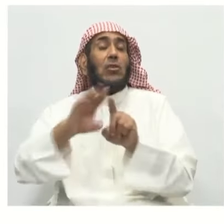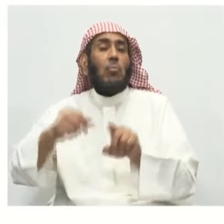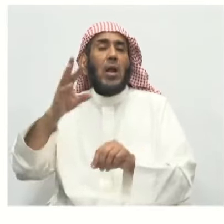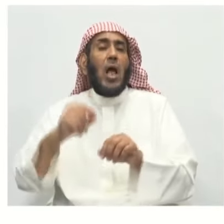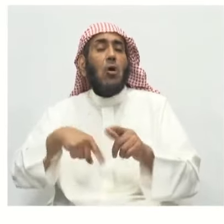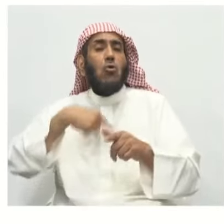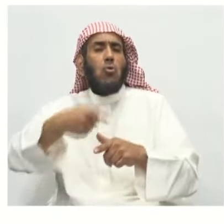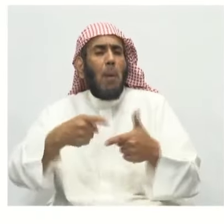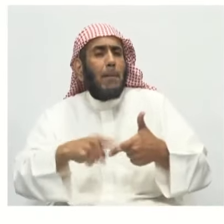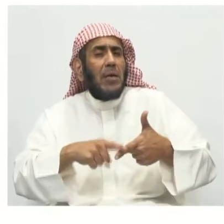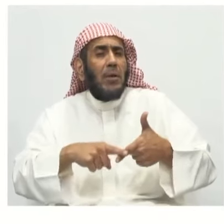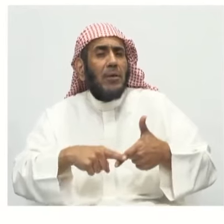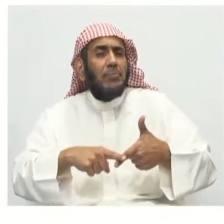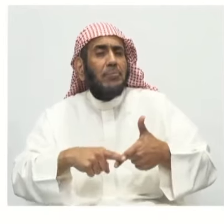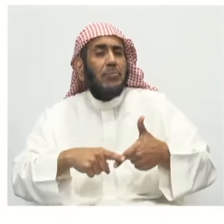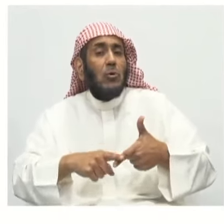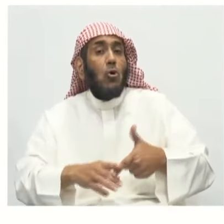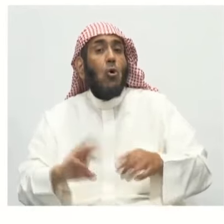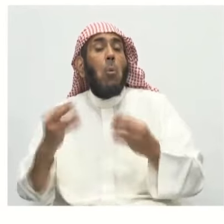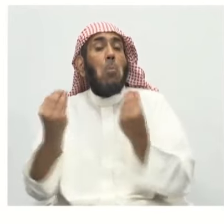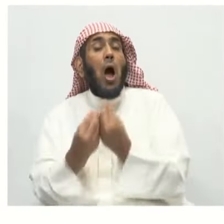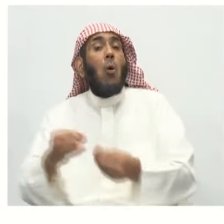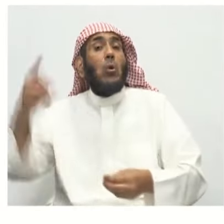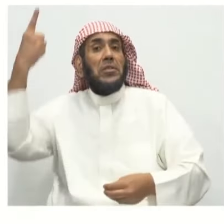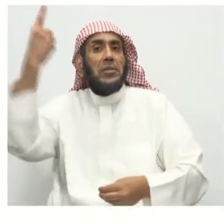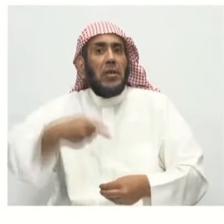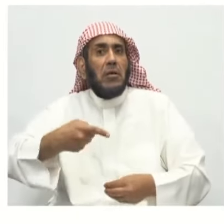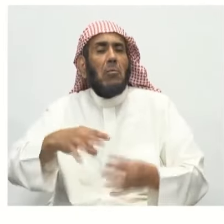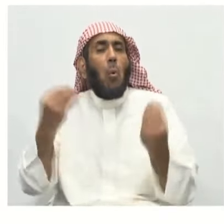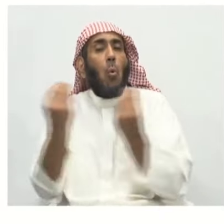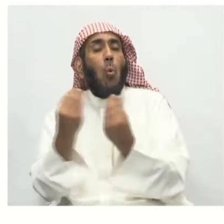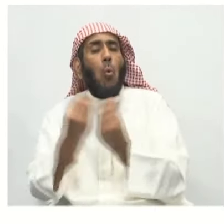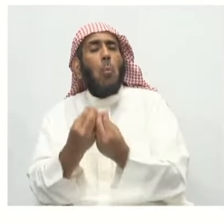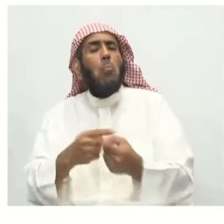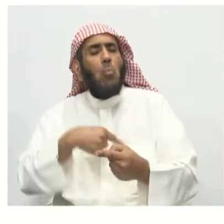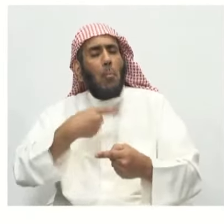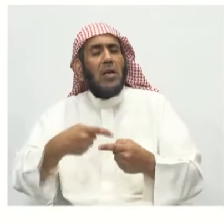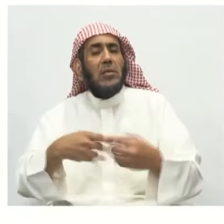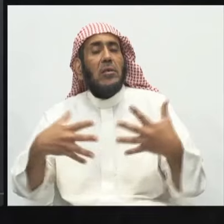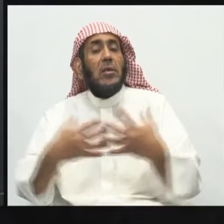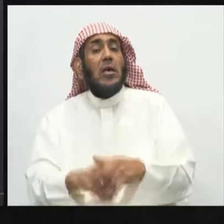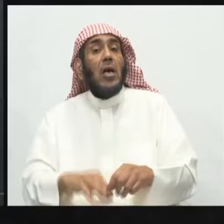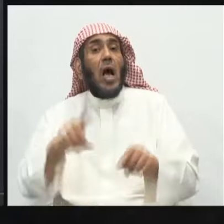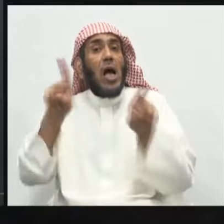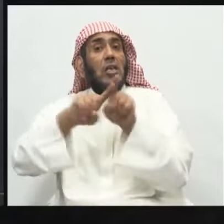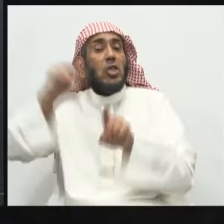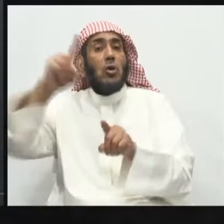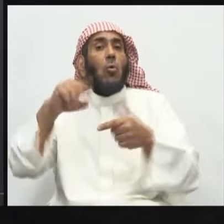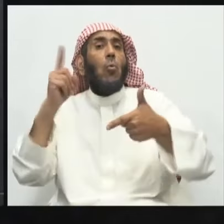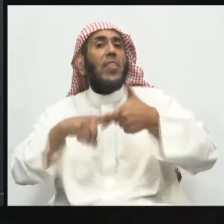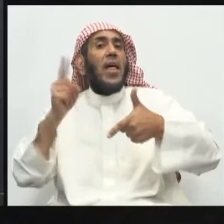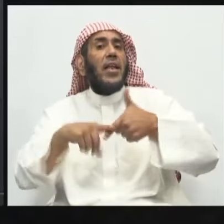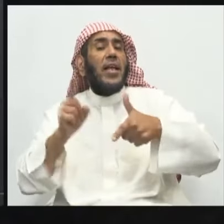ثم مباشره ماذا والسحر قرن بينهما مباشره الشرك بالله ثانيا